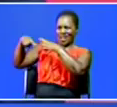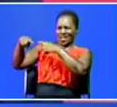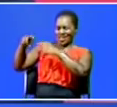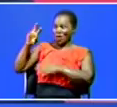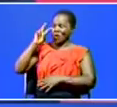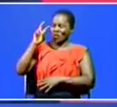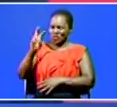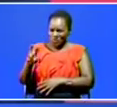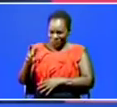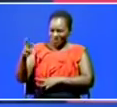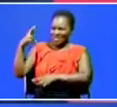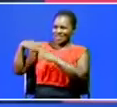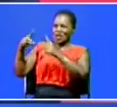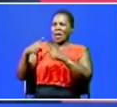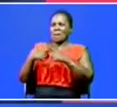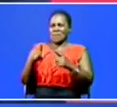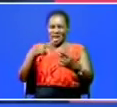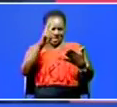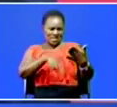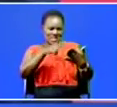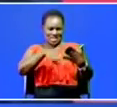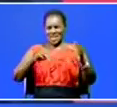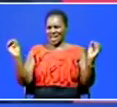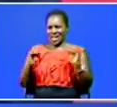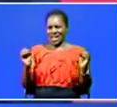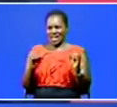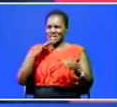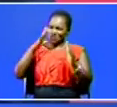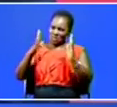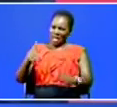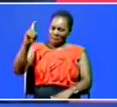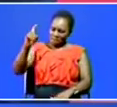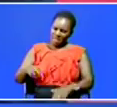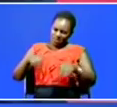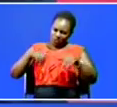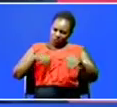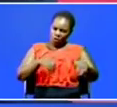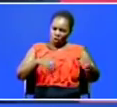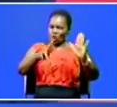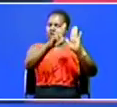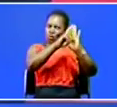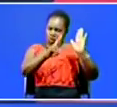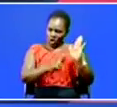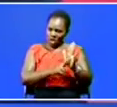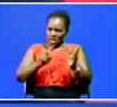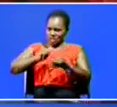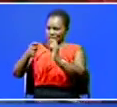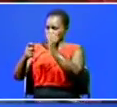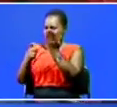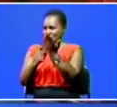kurefa kuchungulia, lakini sio kusoma. Mheshimiwa Speaker, lazima tufuate kanuni. Tayari kanuni imeshageuzwa kwa